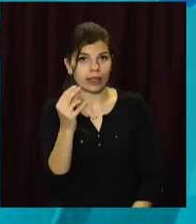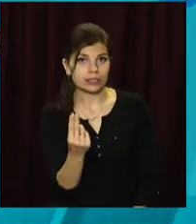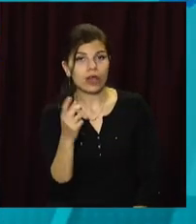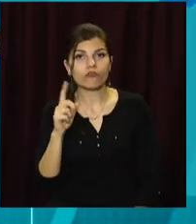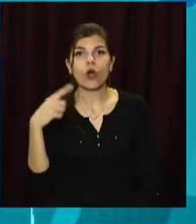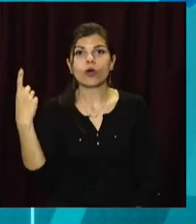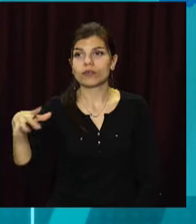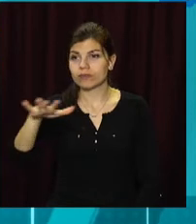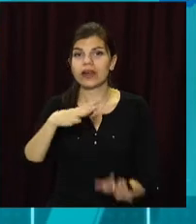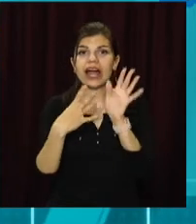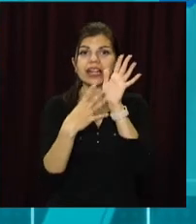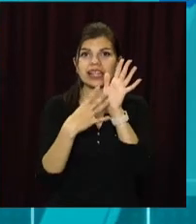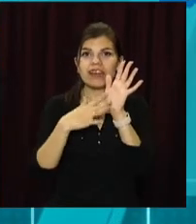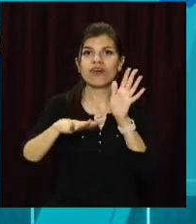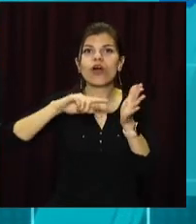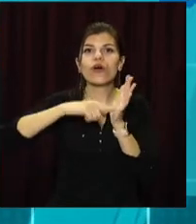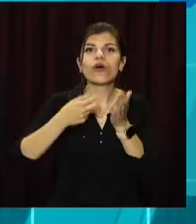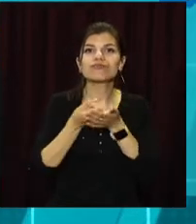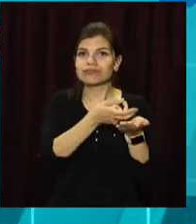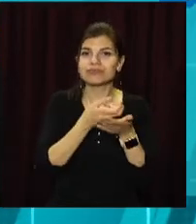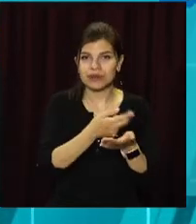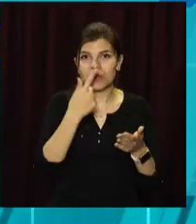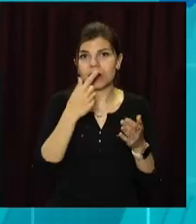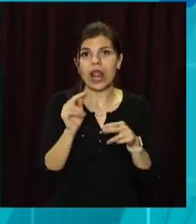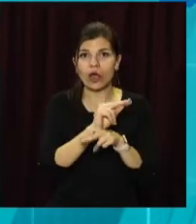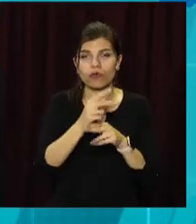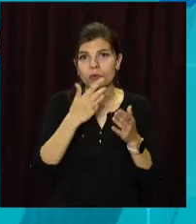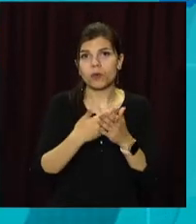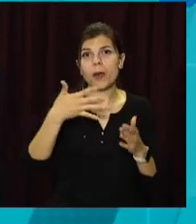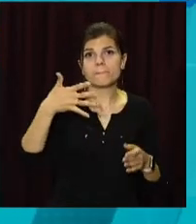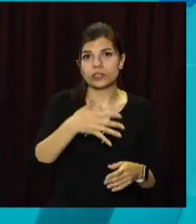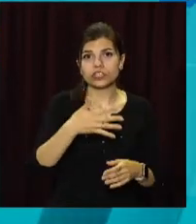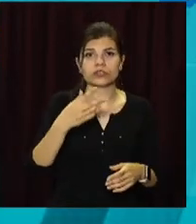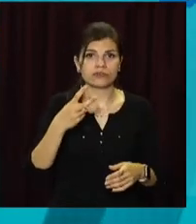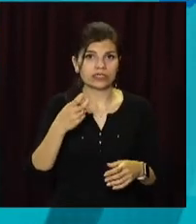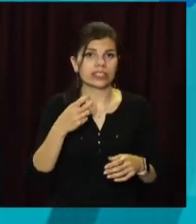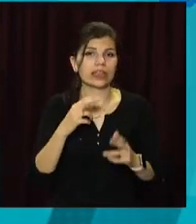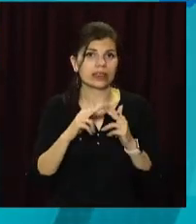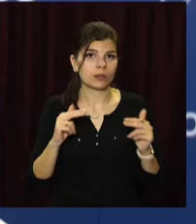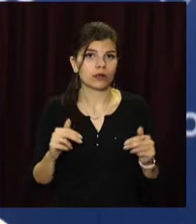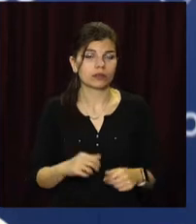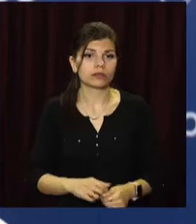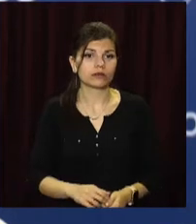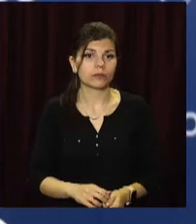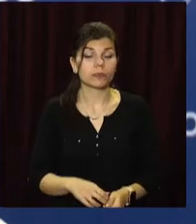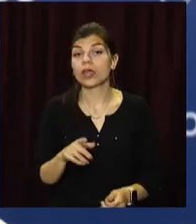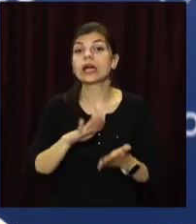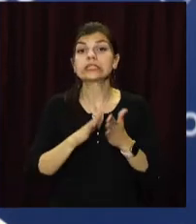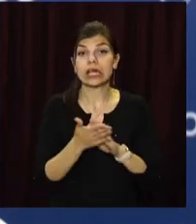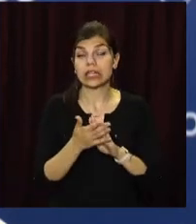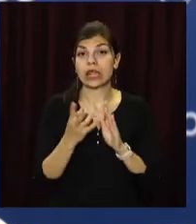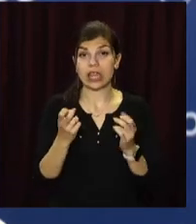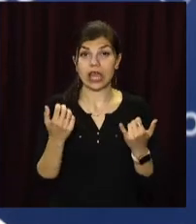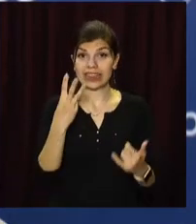обласному центрі в 9 госпітальних базах зараз на лікуванні понад 5200 дніпрян. Станом на